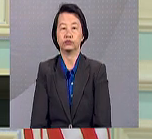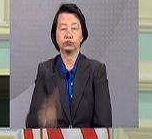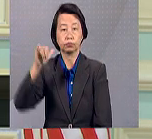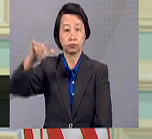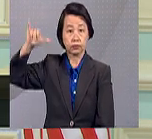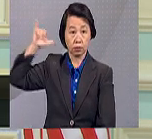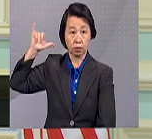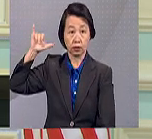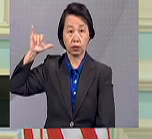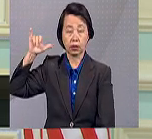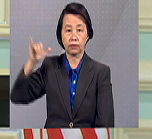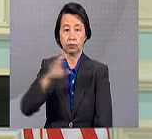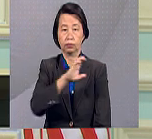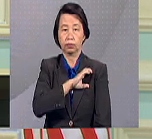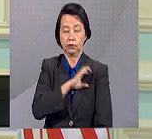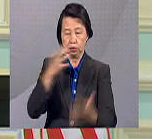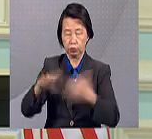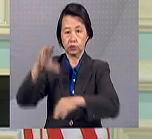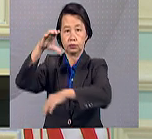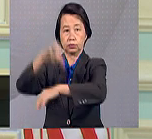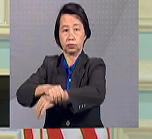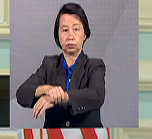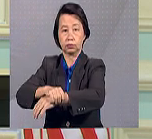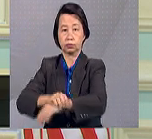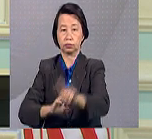Semalam, PDRM telah menahan